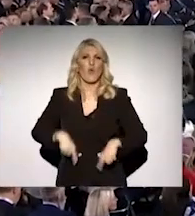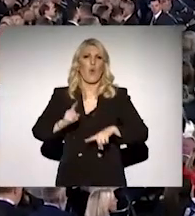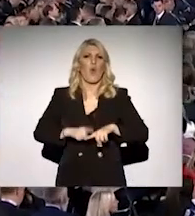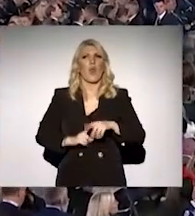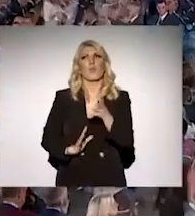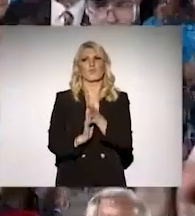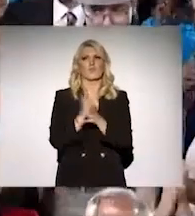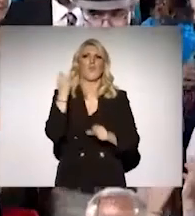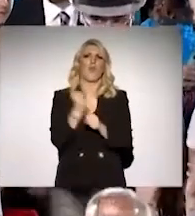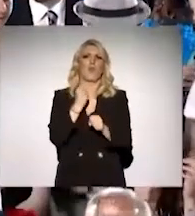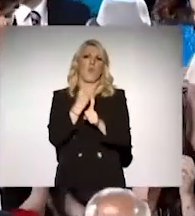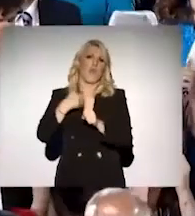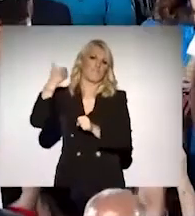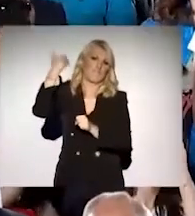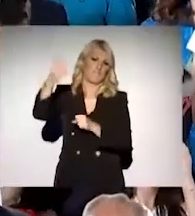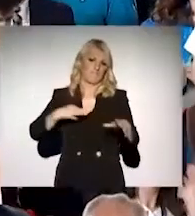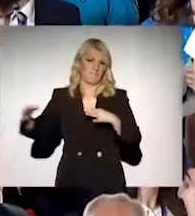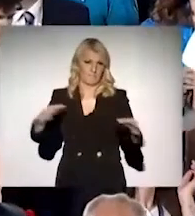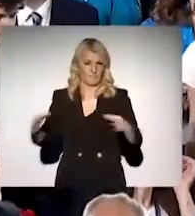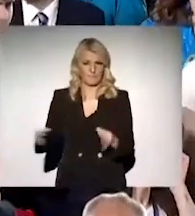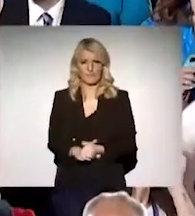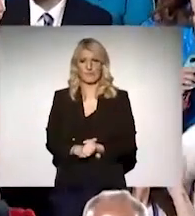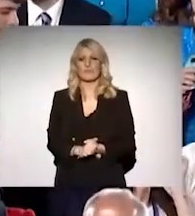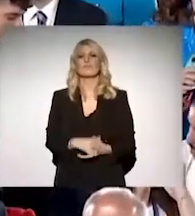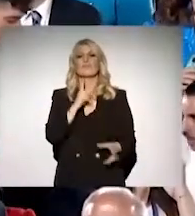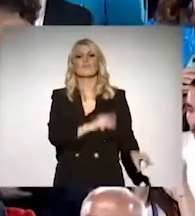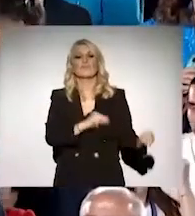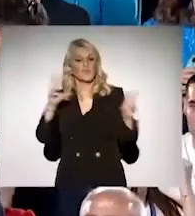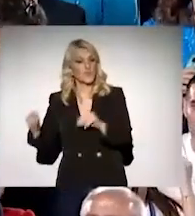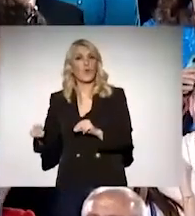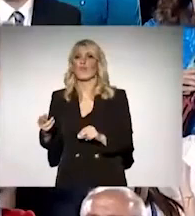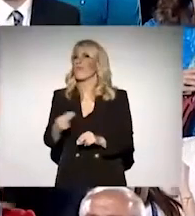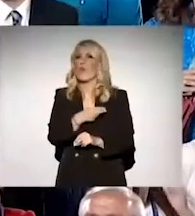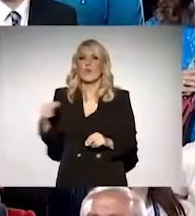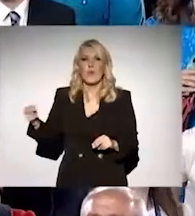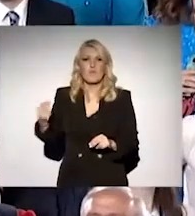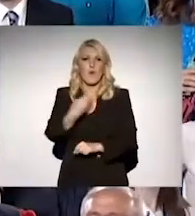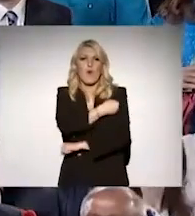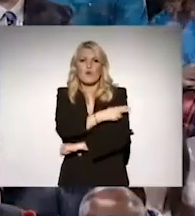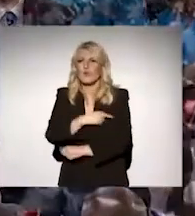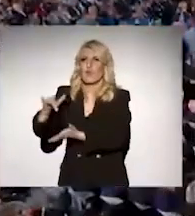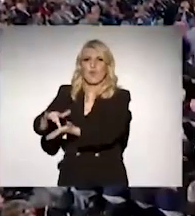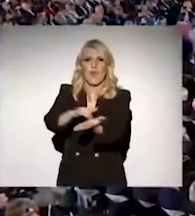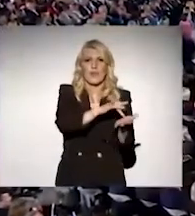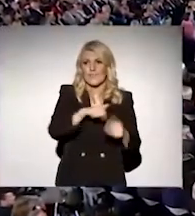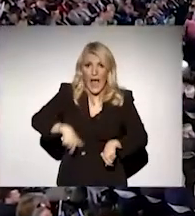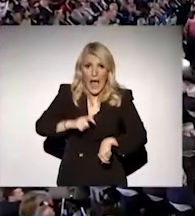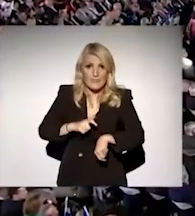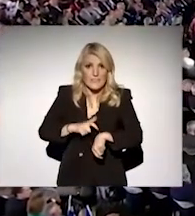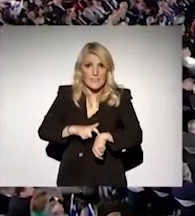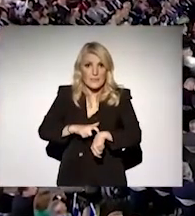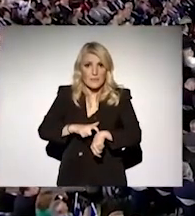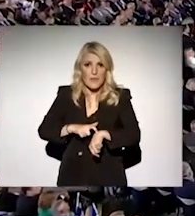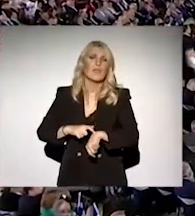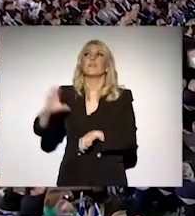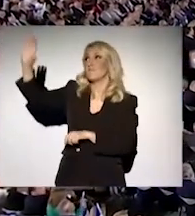τον κύριο Βελόπουλο. Αυτό αντιμετωπίζουμε αυτή τη στιγμή από την αξιωματική αντιπολίτευση. Σας ευχαριστώ πολύ, κύριε εκπρόσωπε. Να είστε